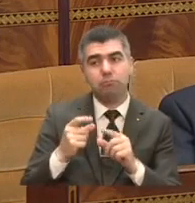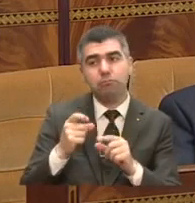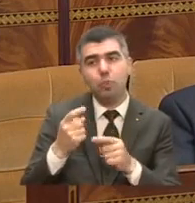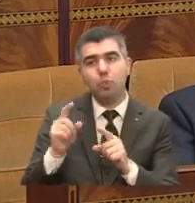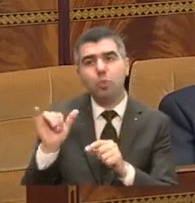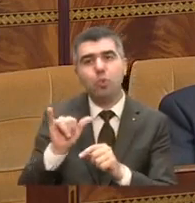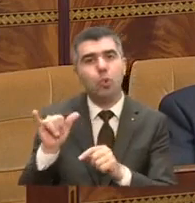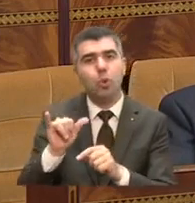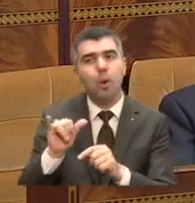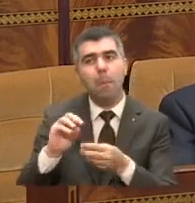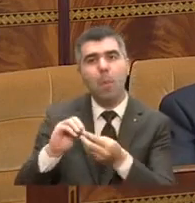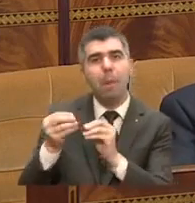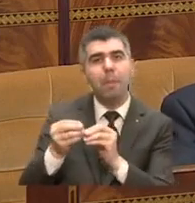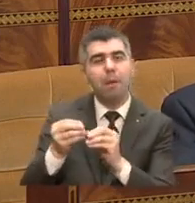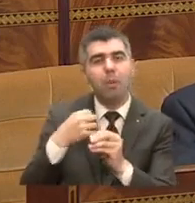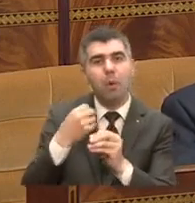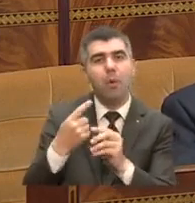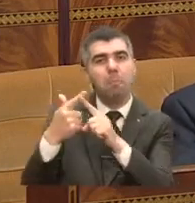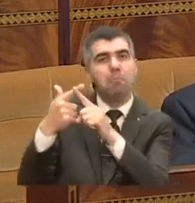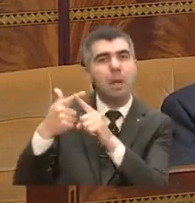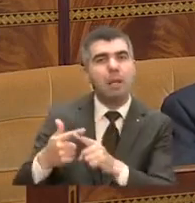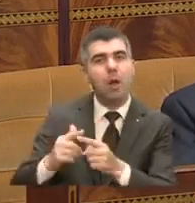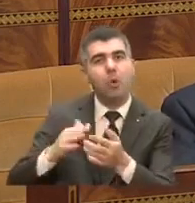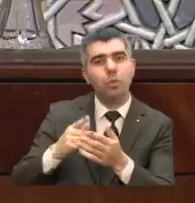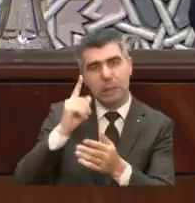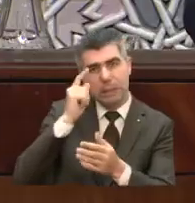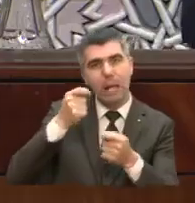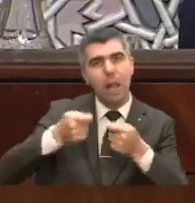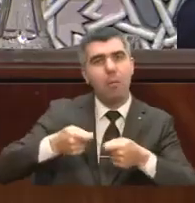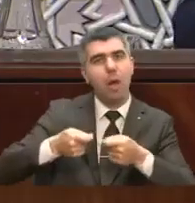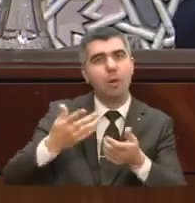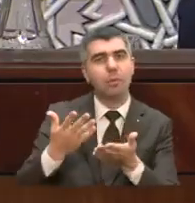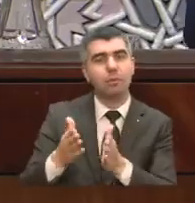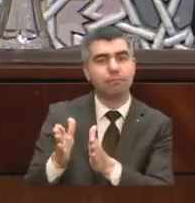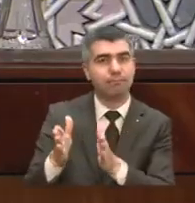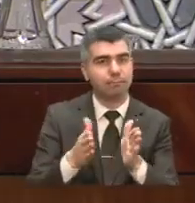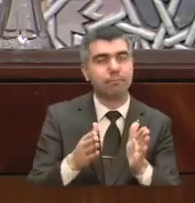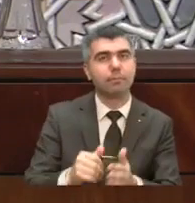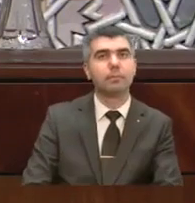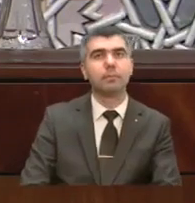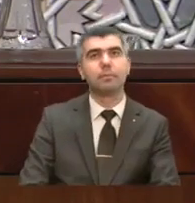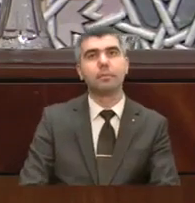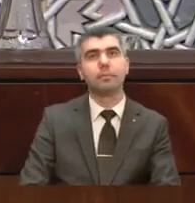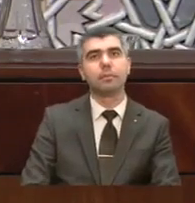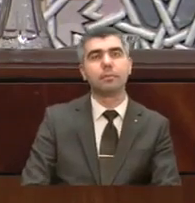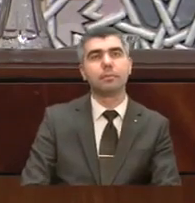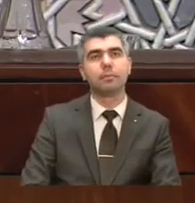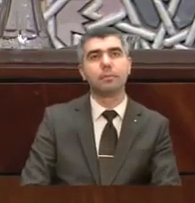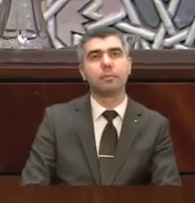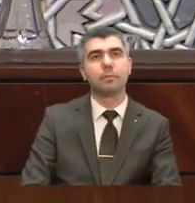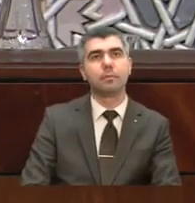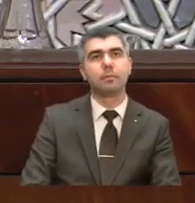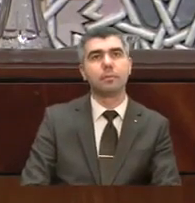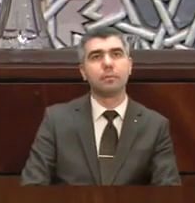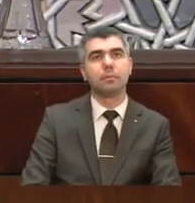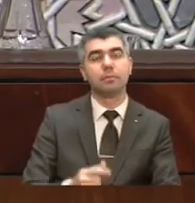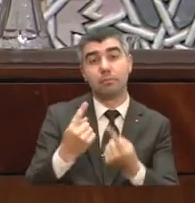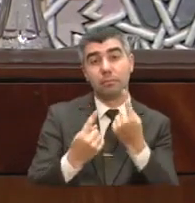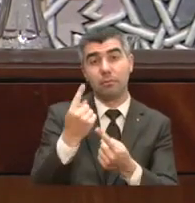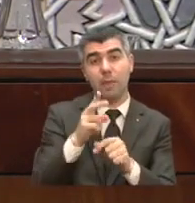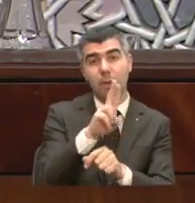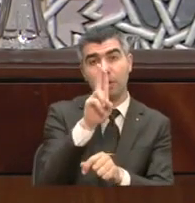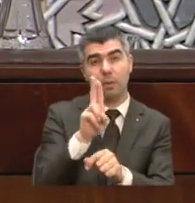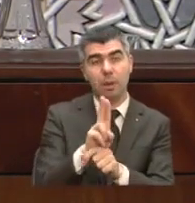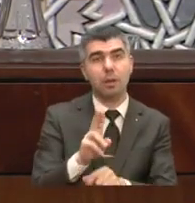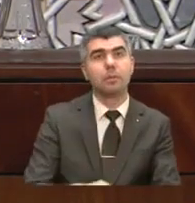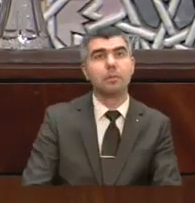فيها الفلوس. وكاك والسلام عليكم، شكرا. شكرا السيد النائب. هل هناك من تعقيبات إضافية في هذا